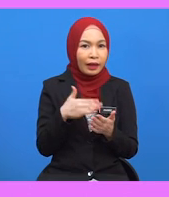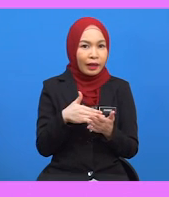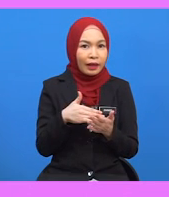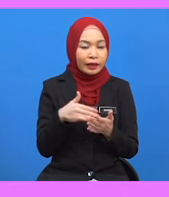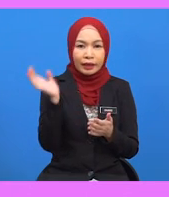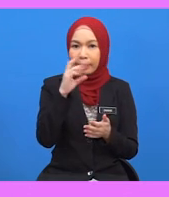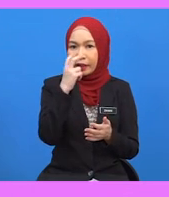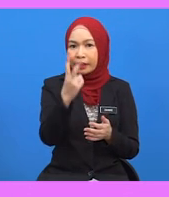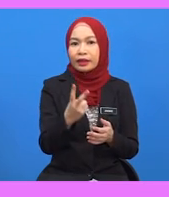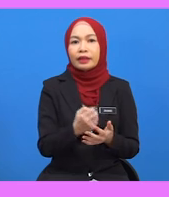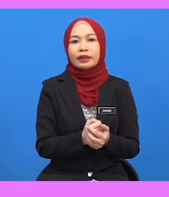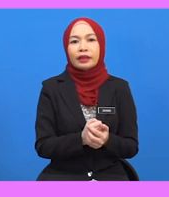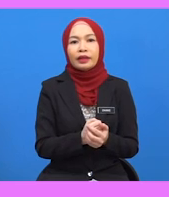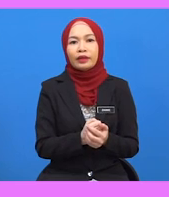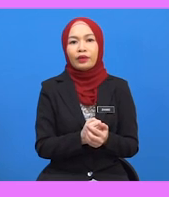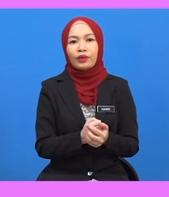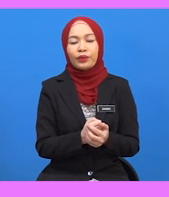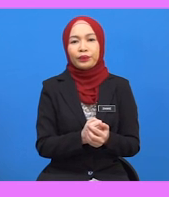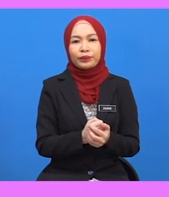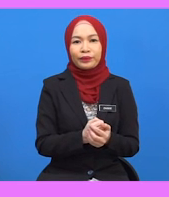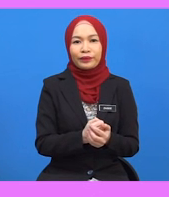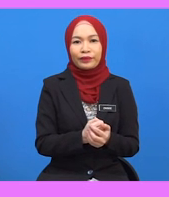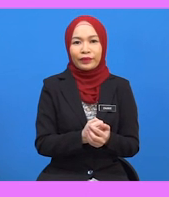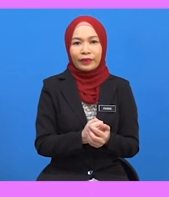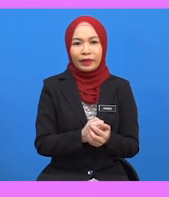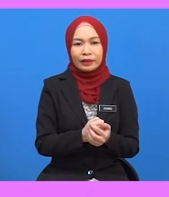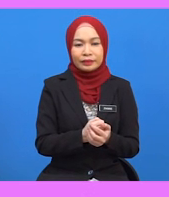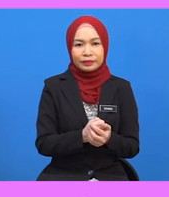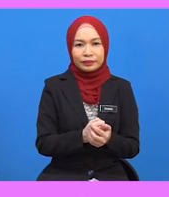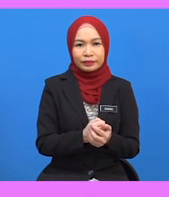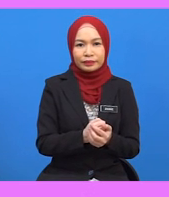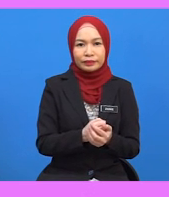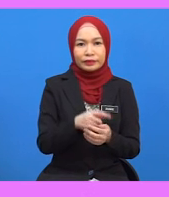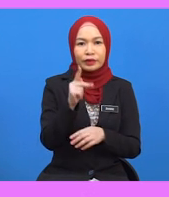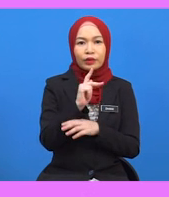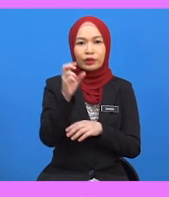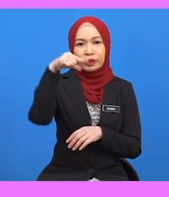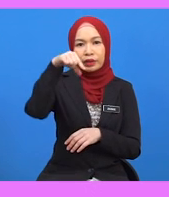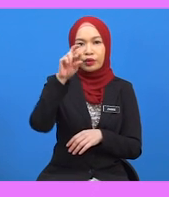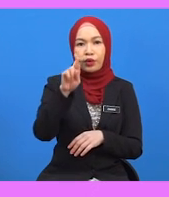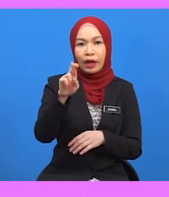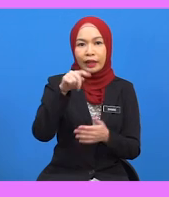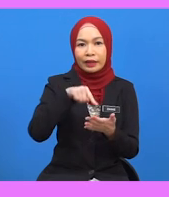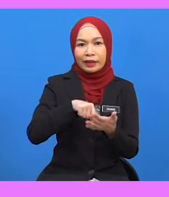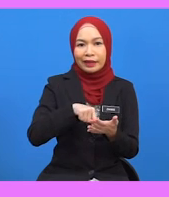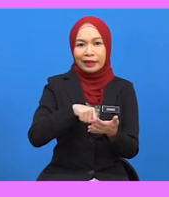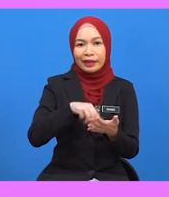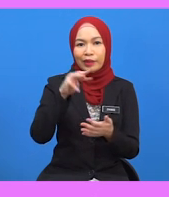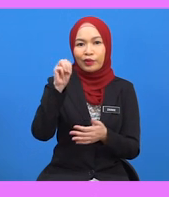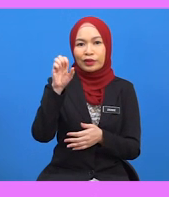kod QR pada paparan ini atau rujuk buku teks pada halaman